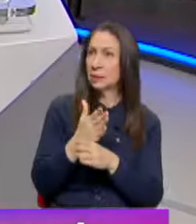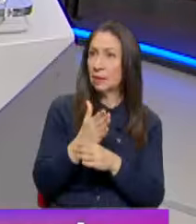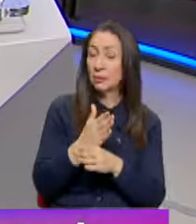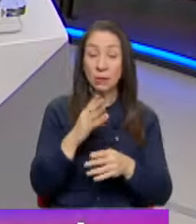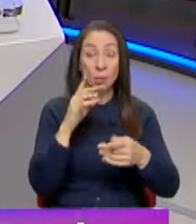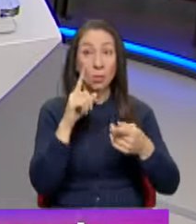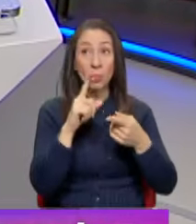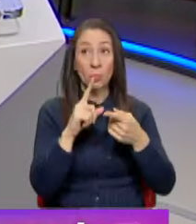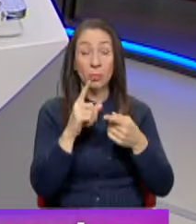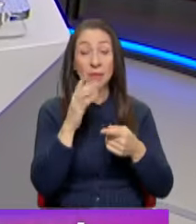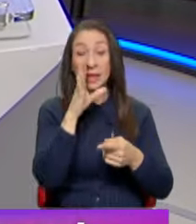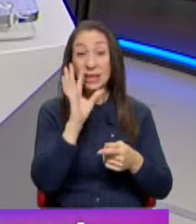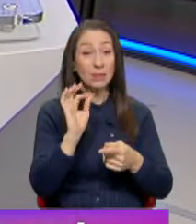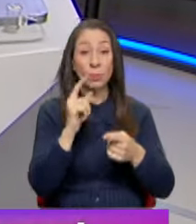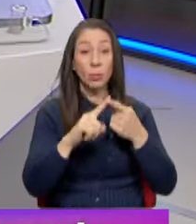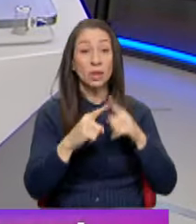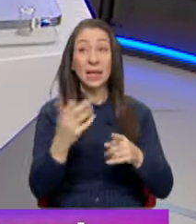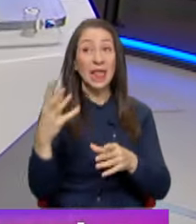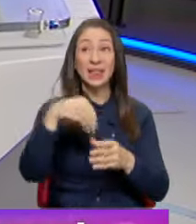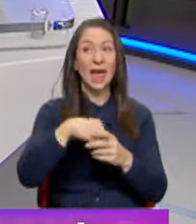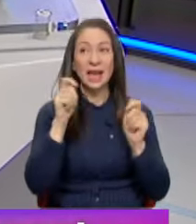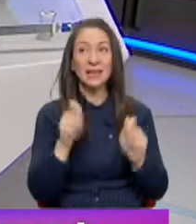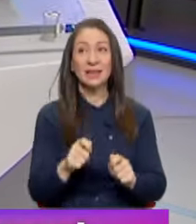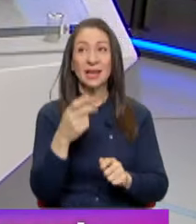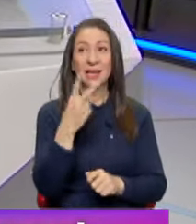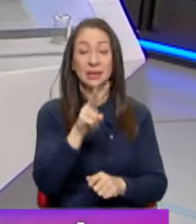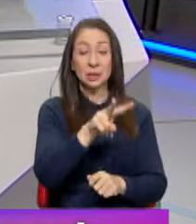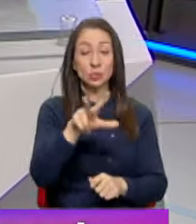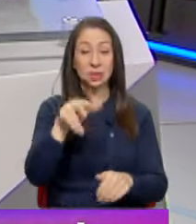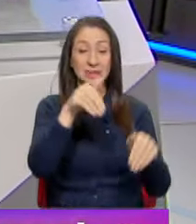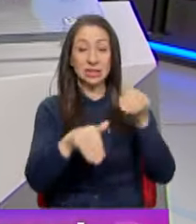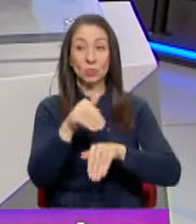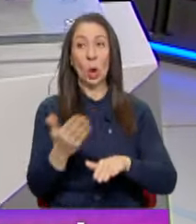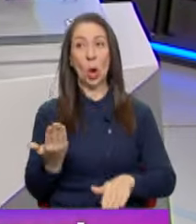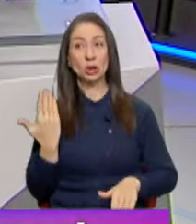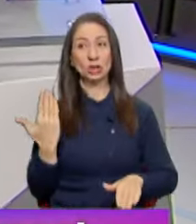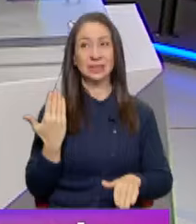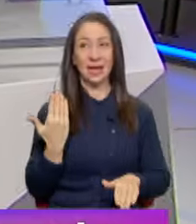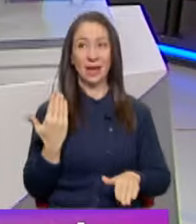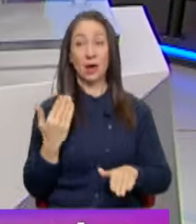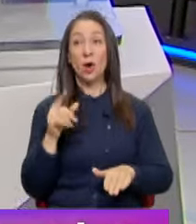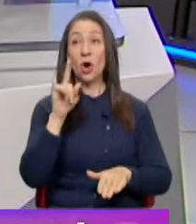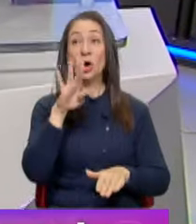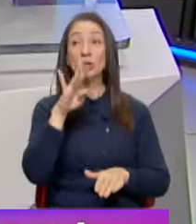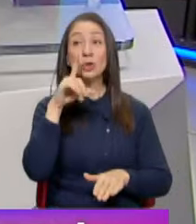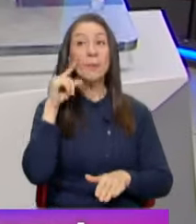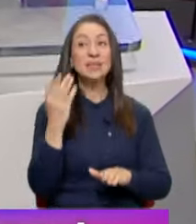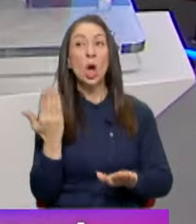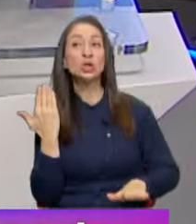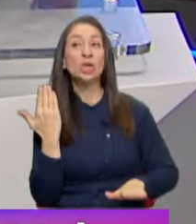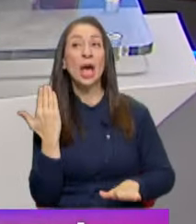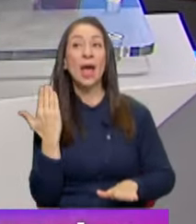siyasete kim emeklileri alet etti 2023 seçimleri öncesinde 14 Mayıs